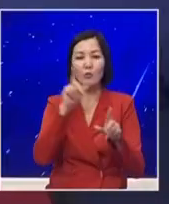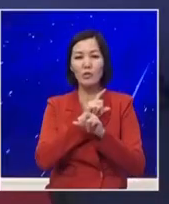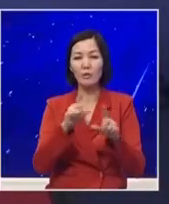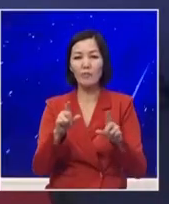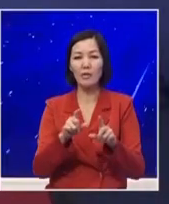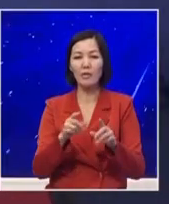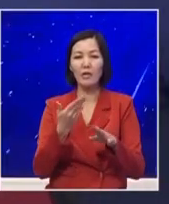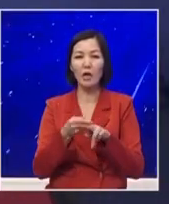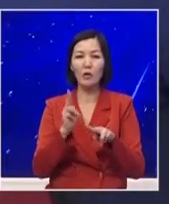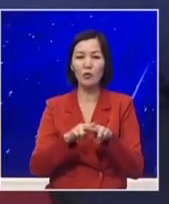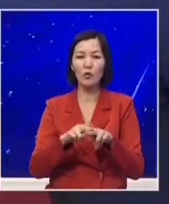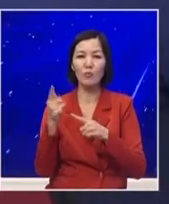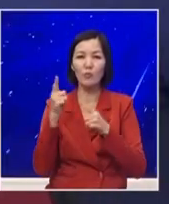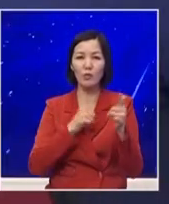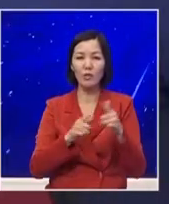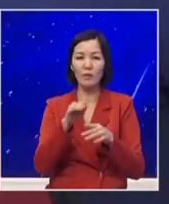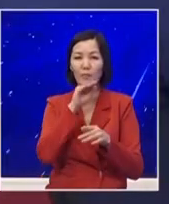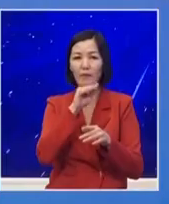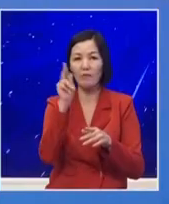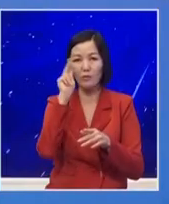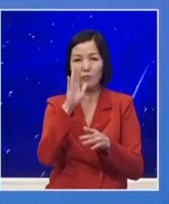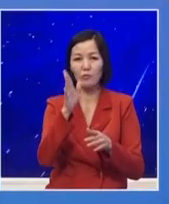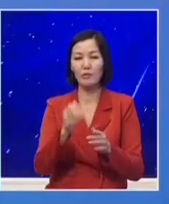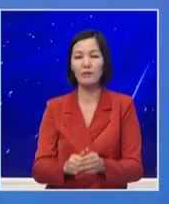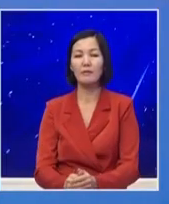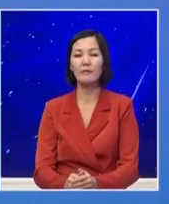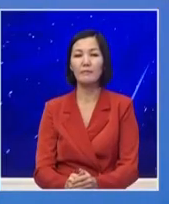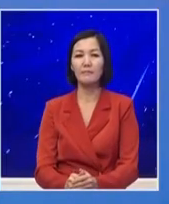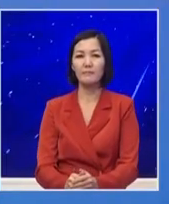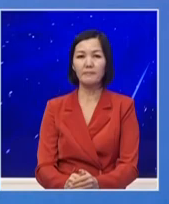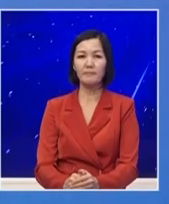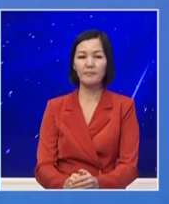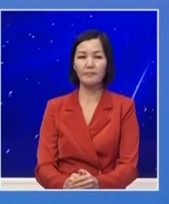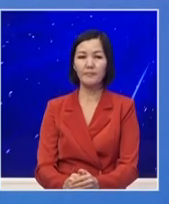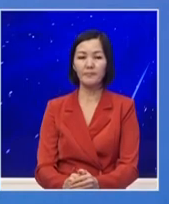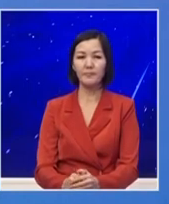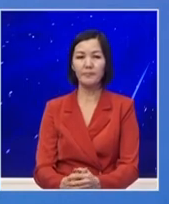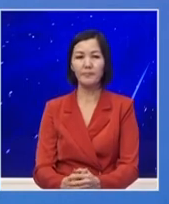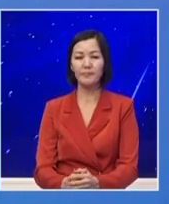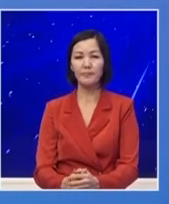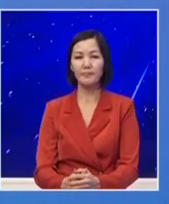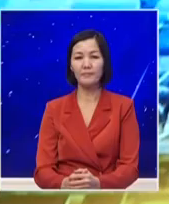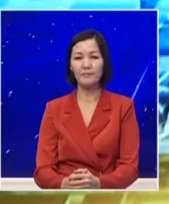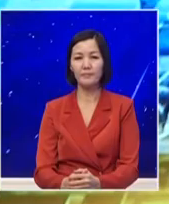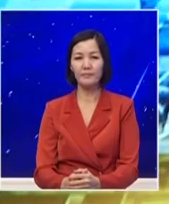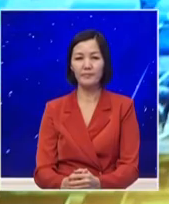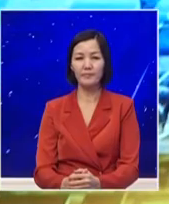на базе которых будет организовано профессиональное обучение. Руслан Нурмухамбетов, Абзал Нусипов, телеканал ЖТСУ.